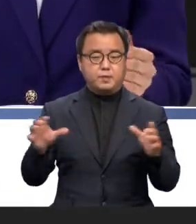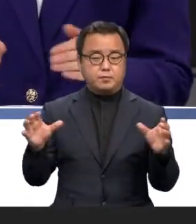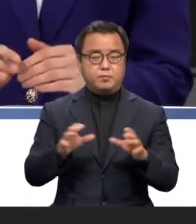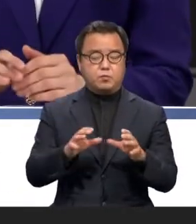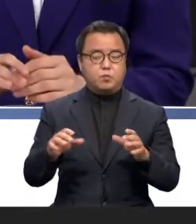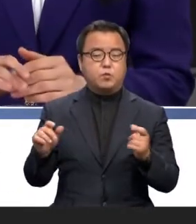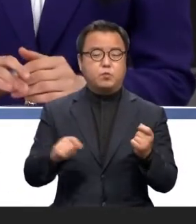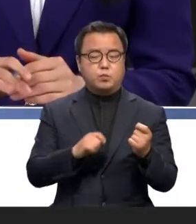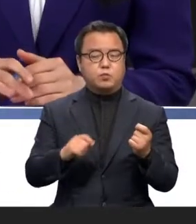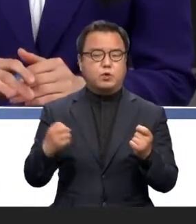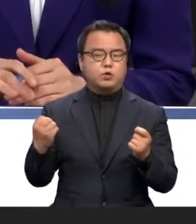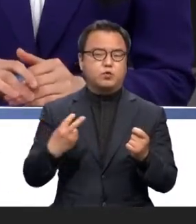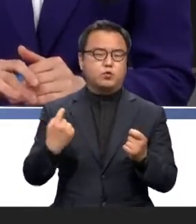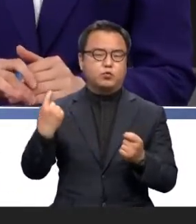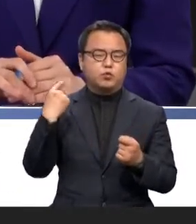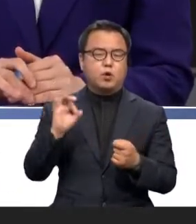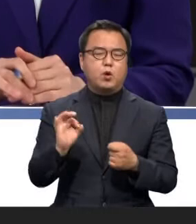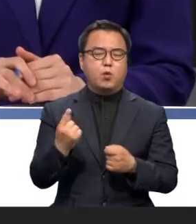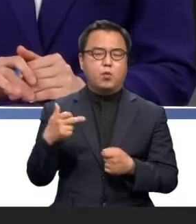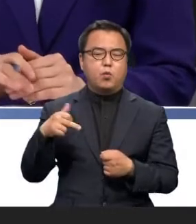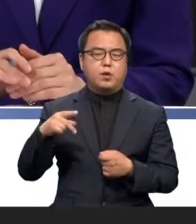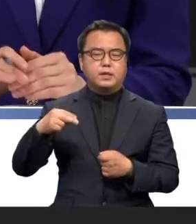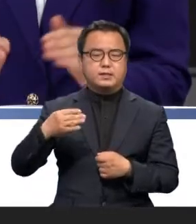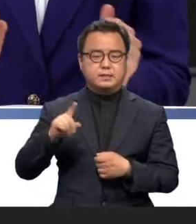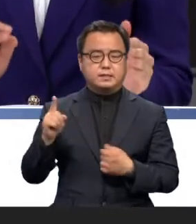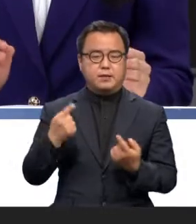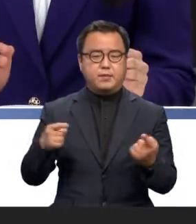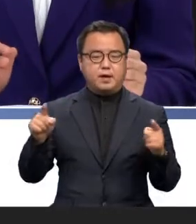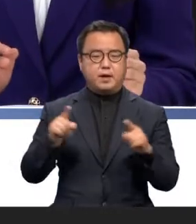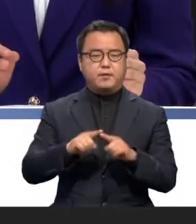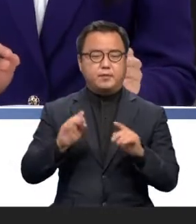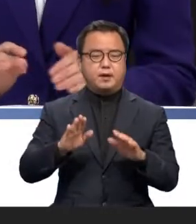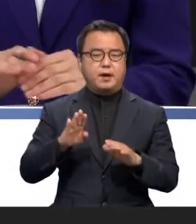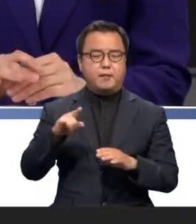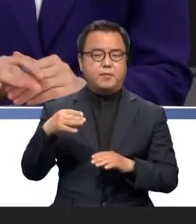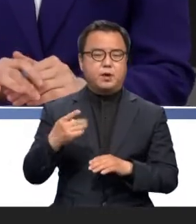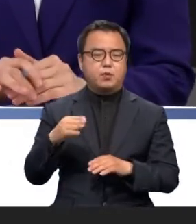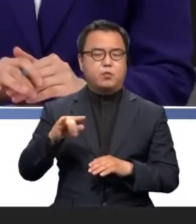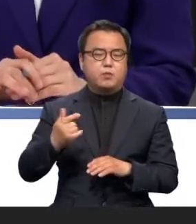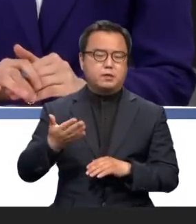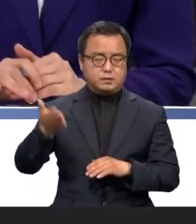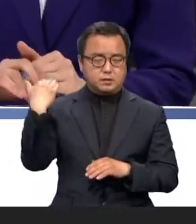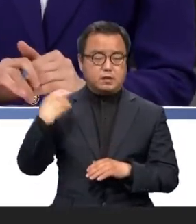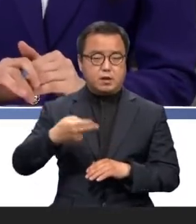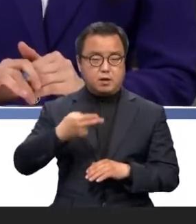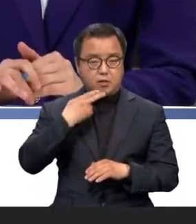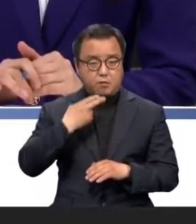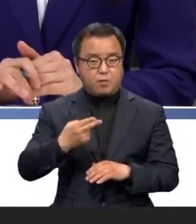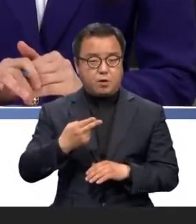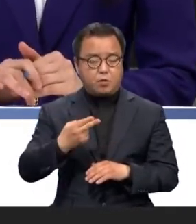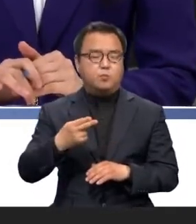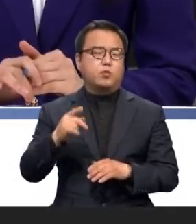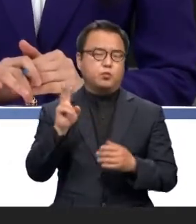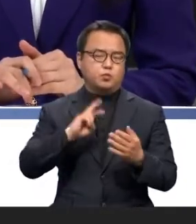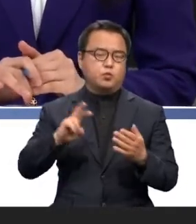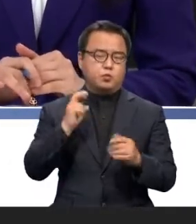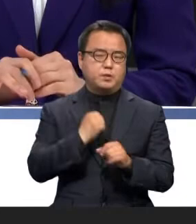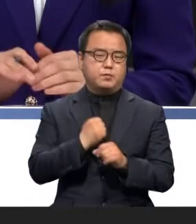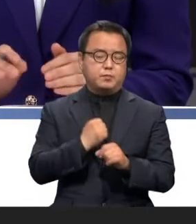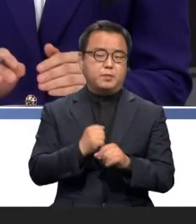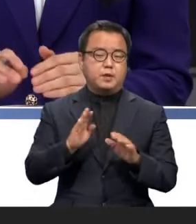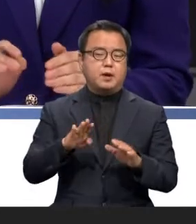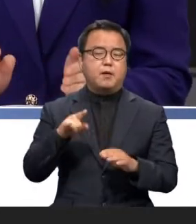구성에 오케스트라 반주가 더해진 것으로 베토벤 이전에는 없었던 파격적인 구성입니다. 이 곡은 당시